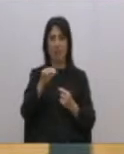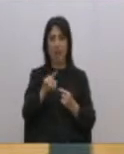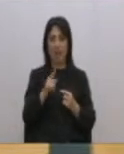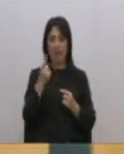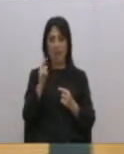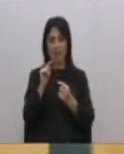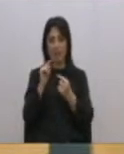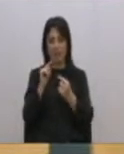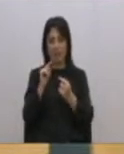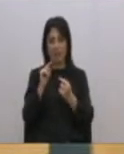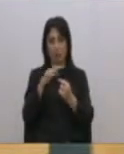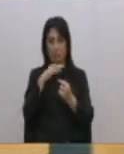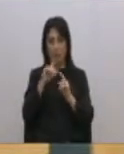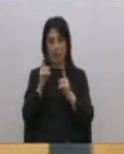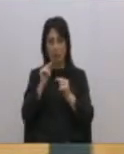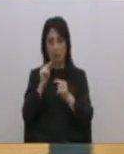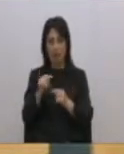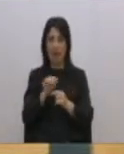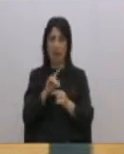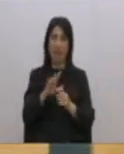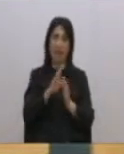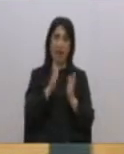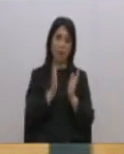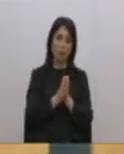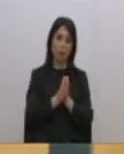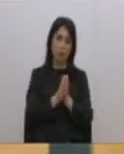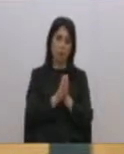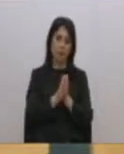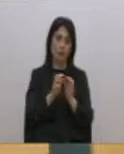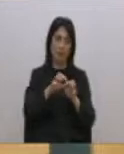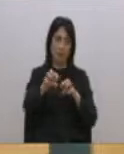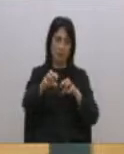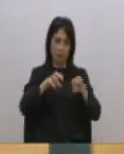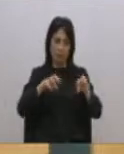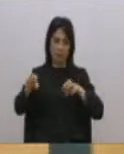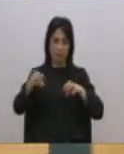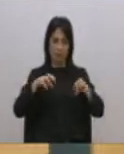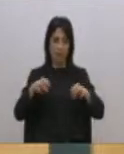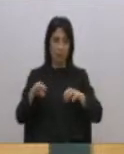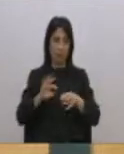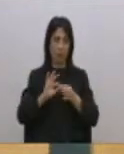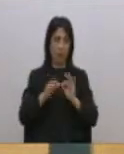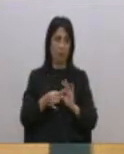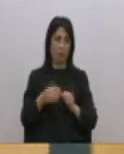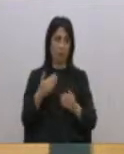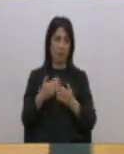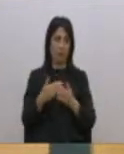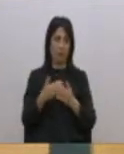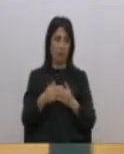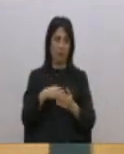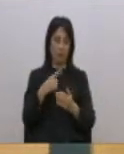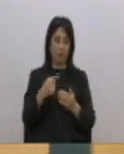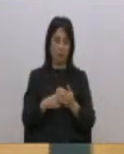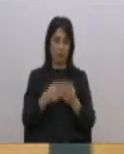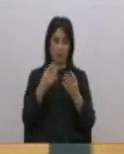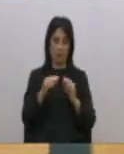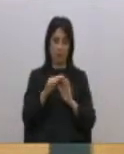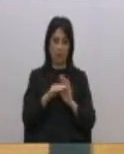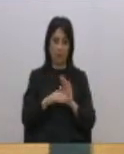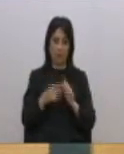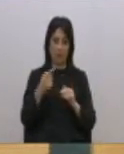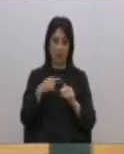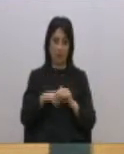წინა უმრავლესობის წინააღმდეგ, ან აბსოლუტურად დაქსაქსულები იყვნენ კონკრეტული, თქვა საკითხების და დღის წესრიგის